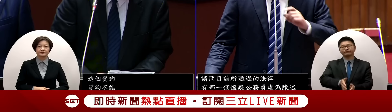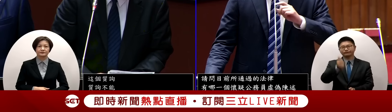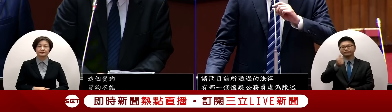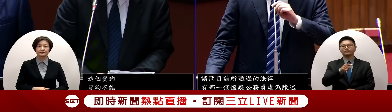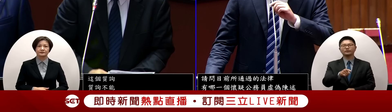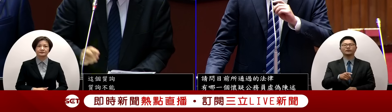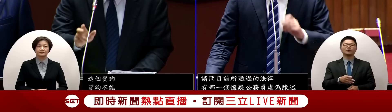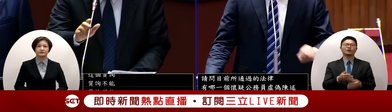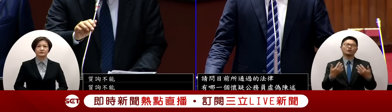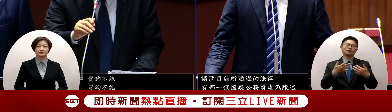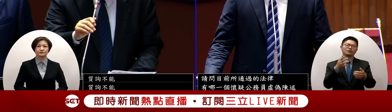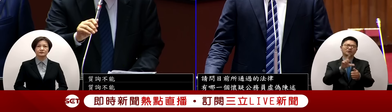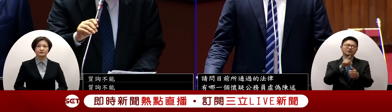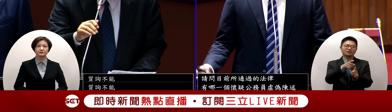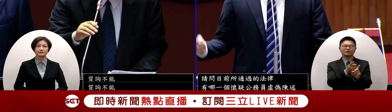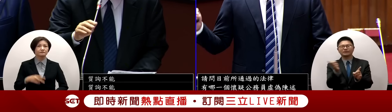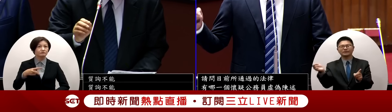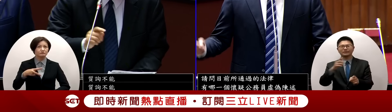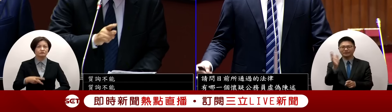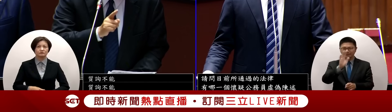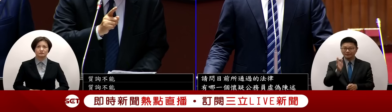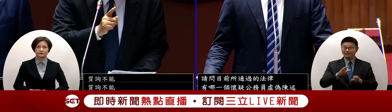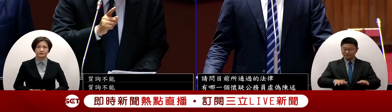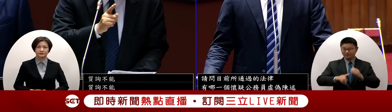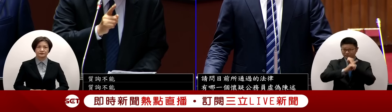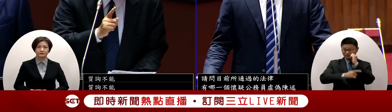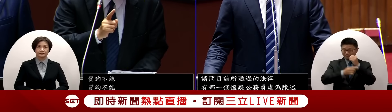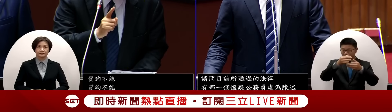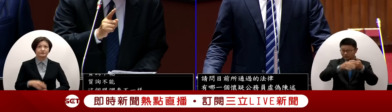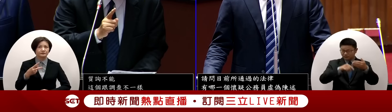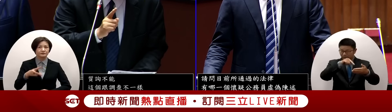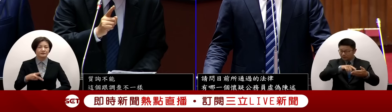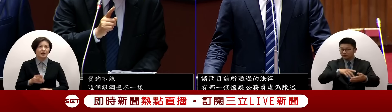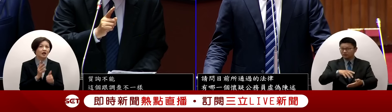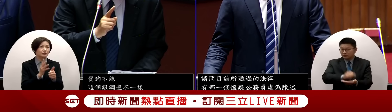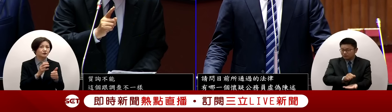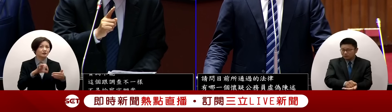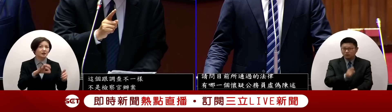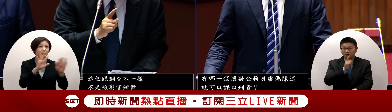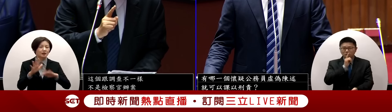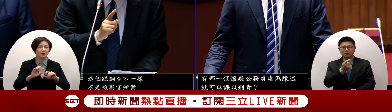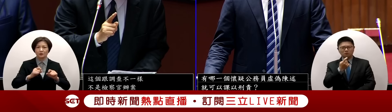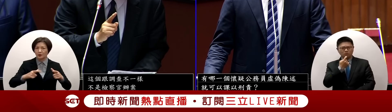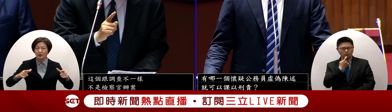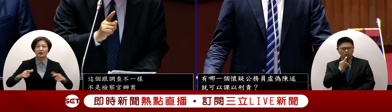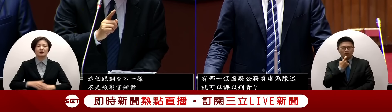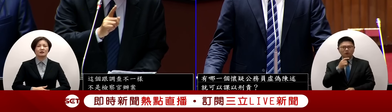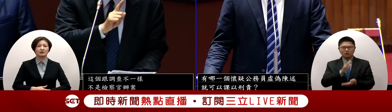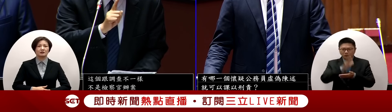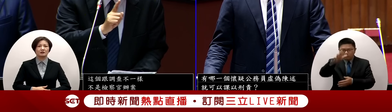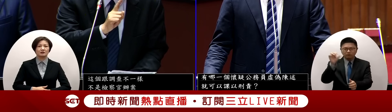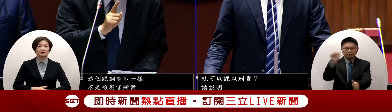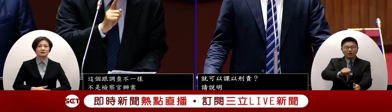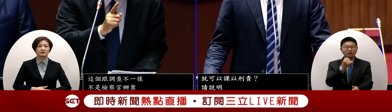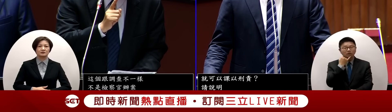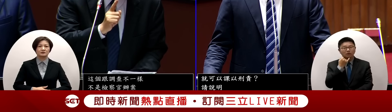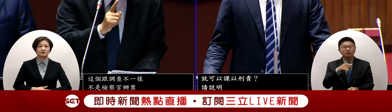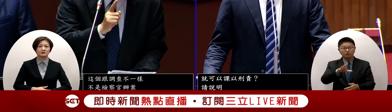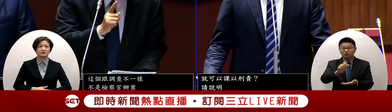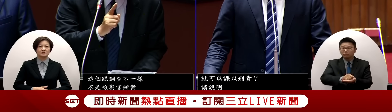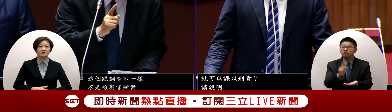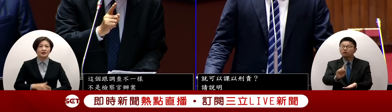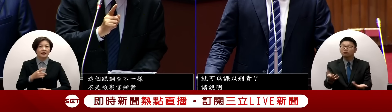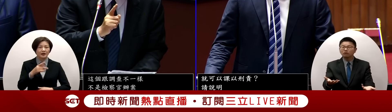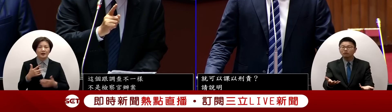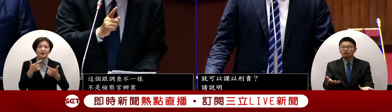转问题的焦点嘛。 而且那个 在这个法条上面哪里规定怀疑就可以科以刑责？ 而且质询的内容是非常广泛的，是包罗万象的，是不是？看我们